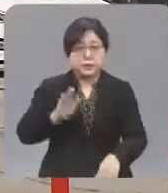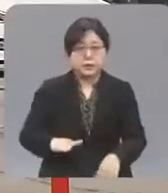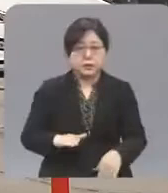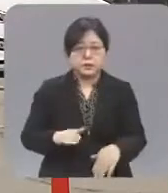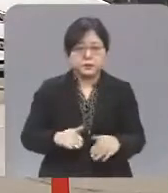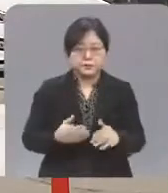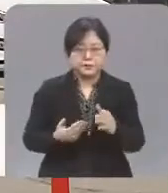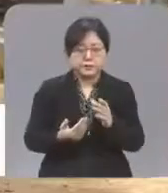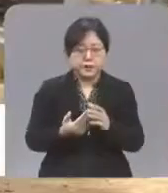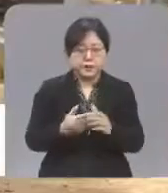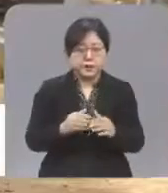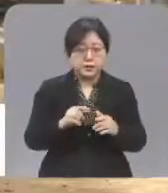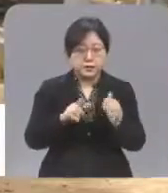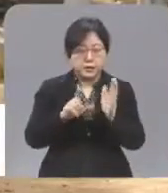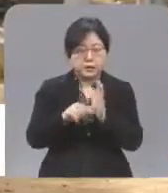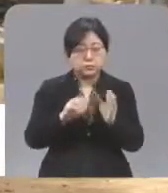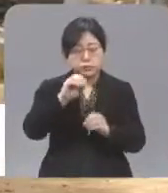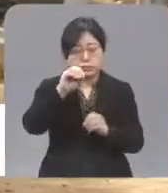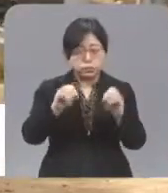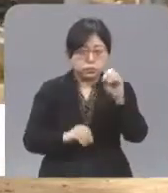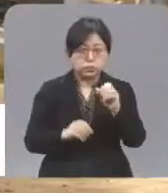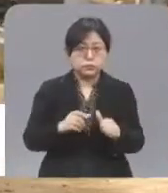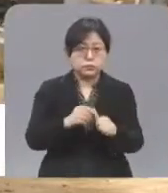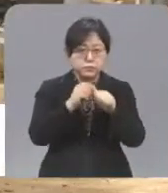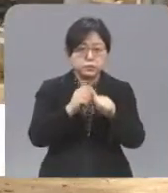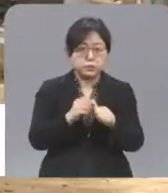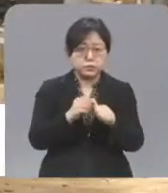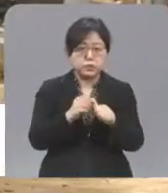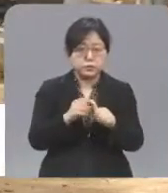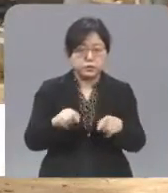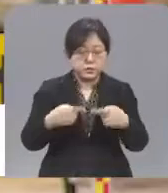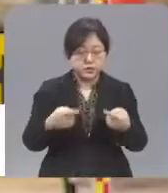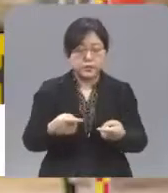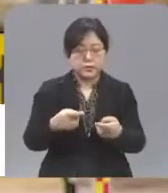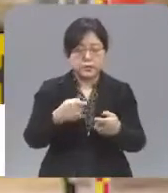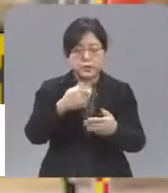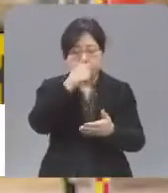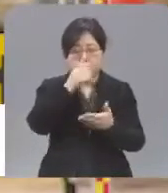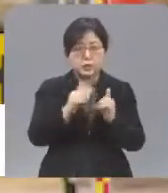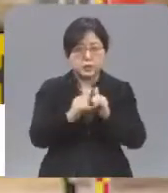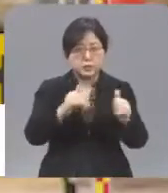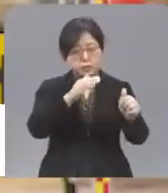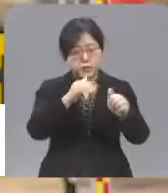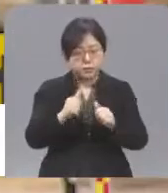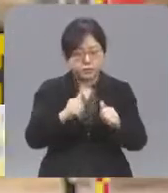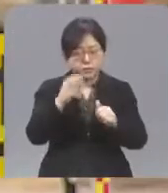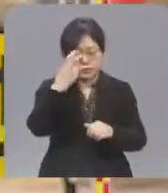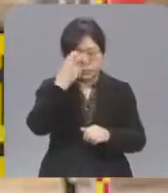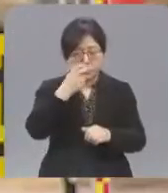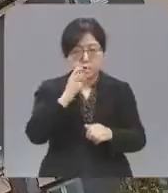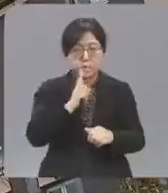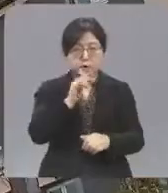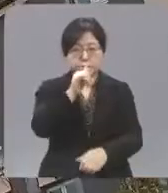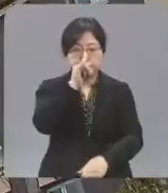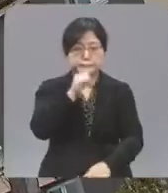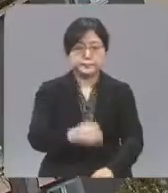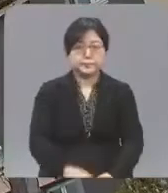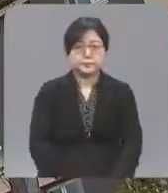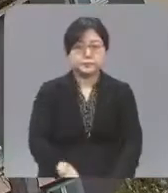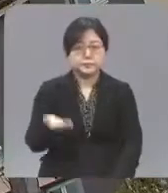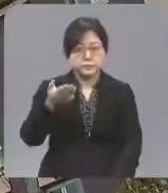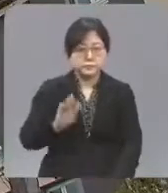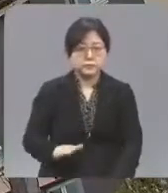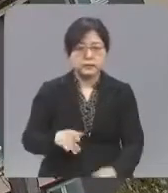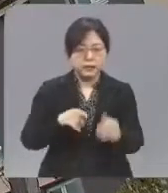사고 수습이 길어지면서 구조에 동원된 피의자들을 지난주부터 본격 소환 조사하겠다고 밝혔습니다.